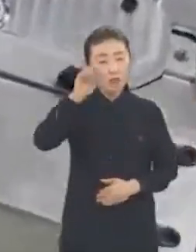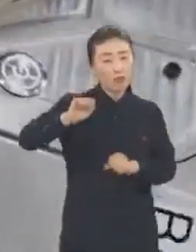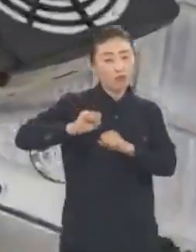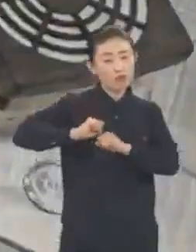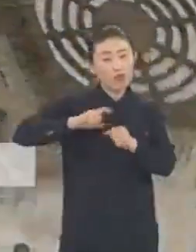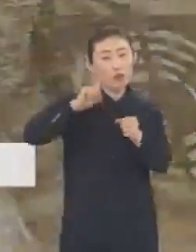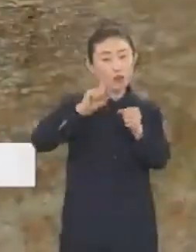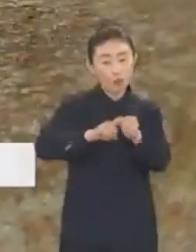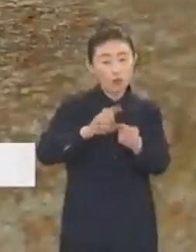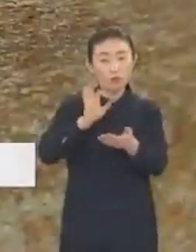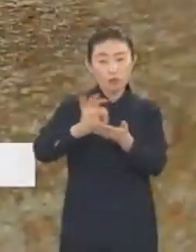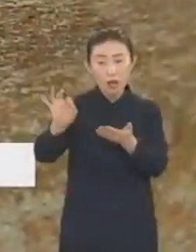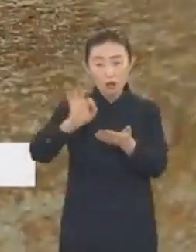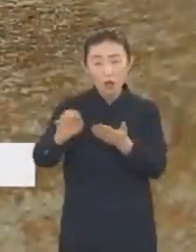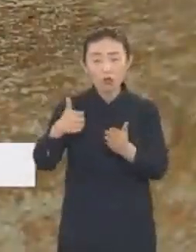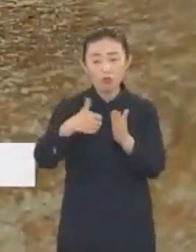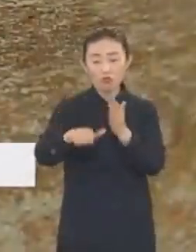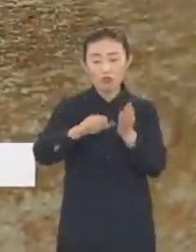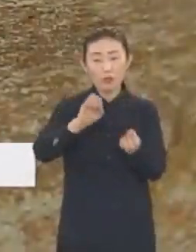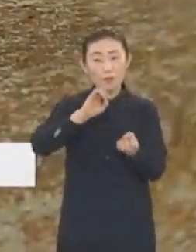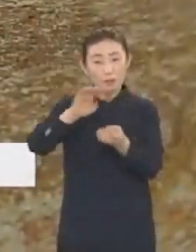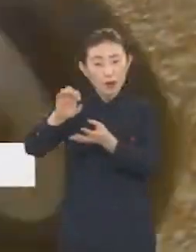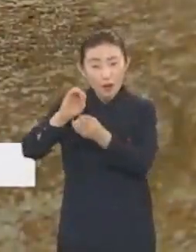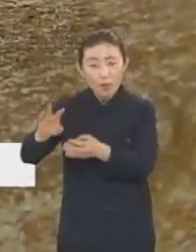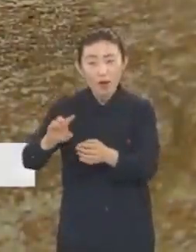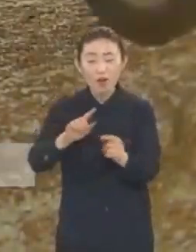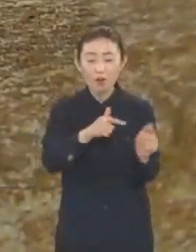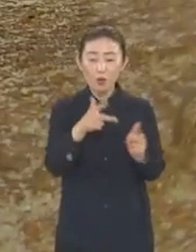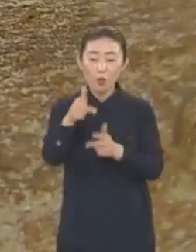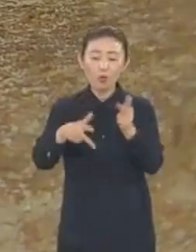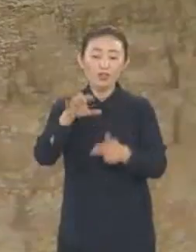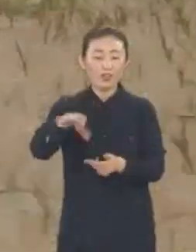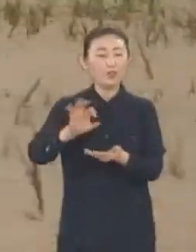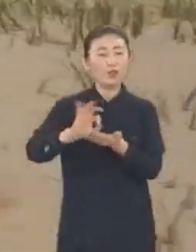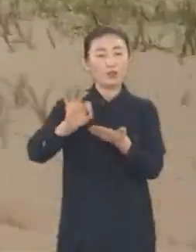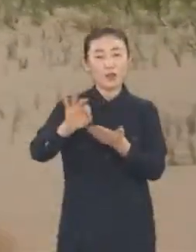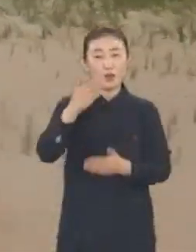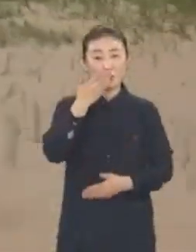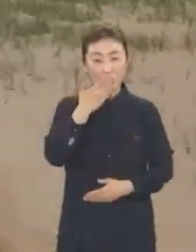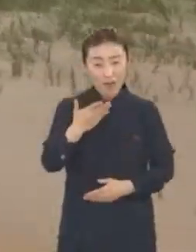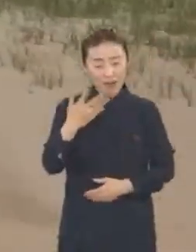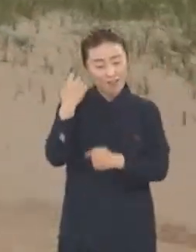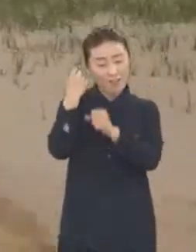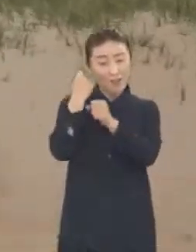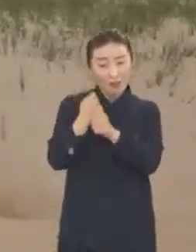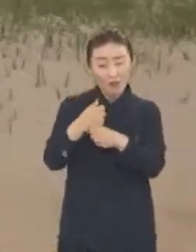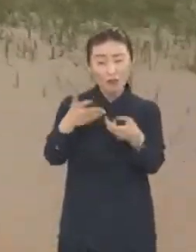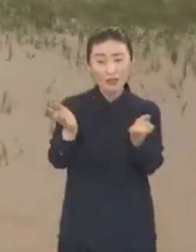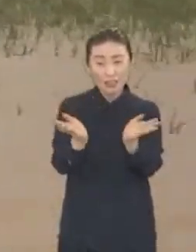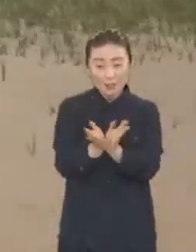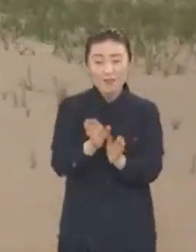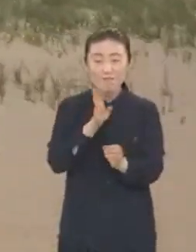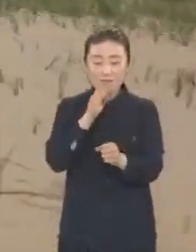물론 물류 운송, 공장, 애완용 등 다양한 임무 수행이 가능한 만큼 연구팀은